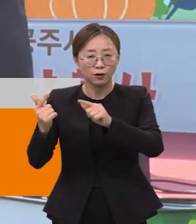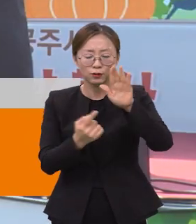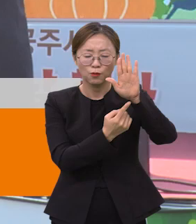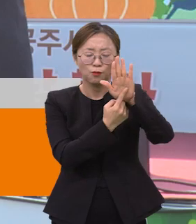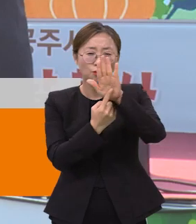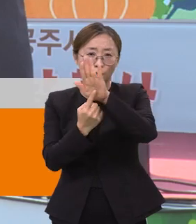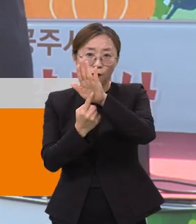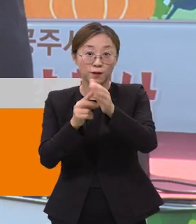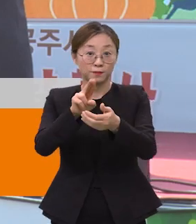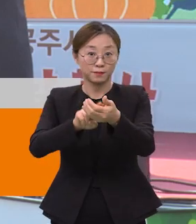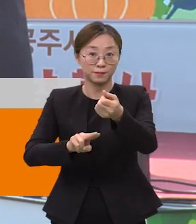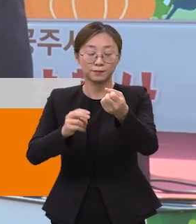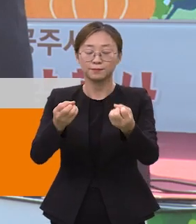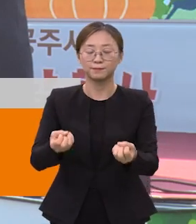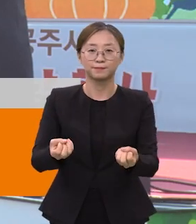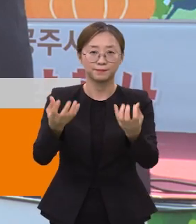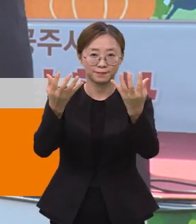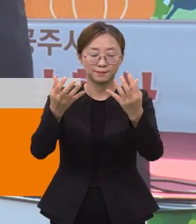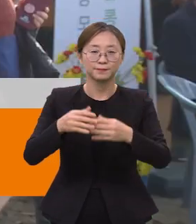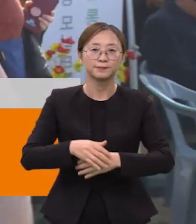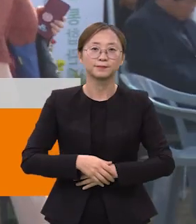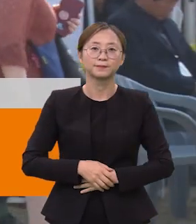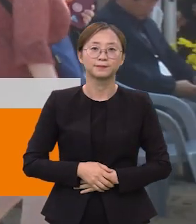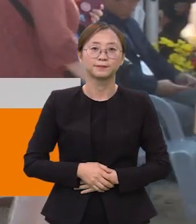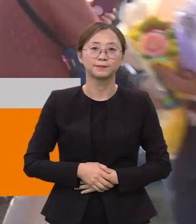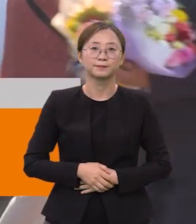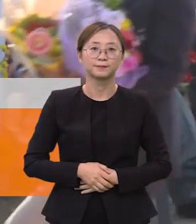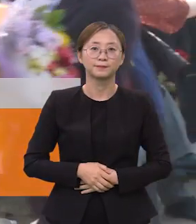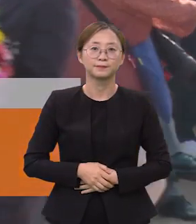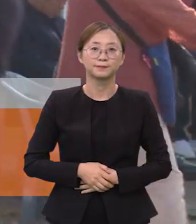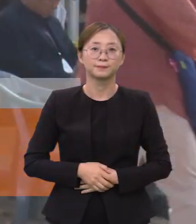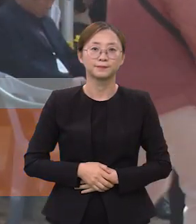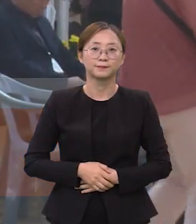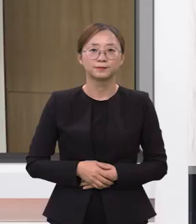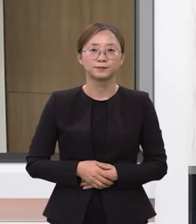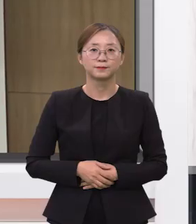판촉을 도모하는 축제의 장으로 이어졌습니다.